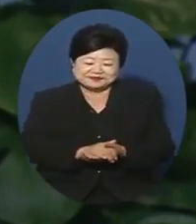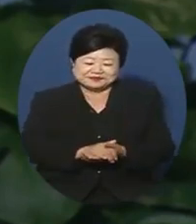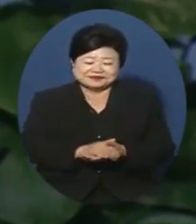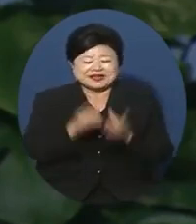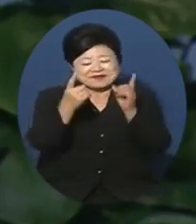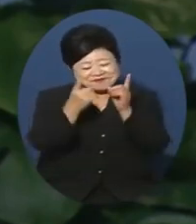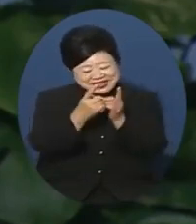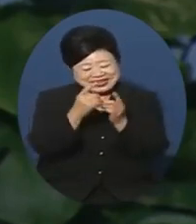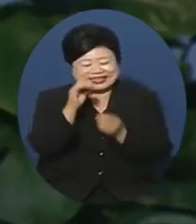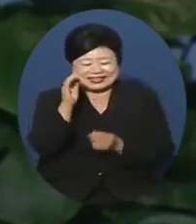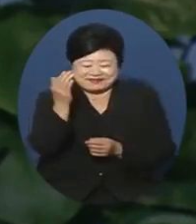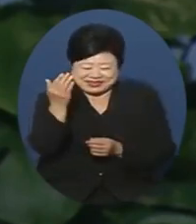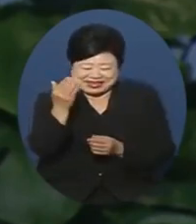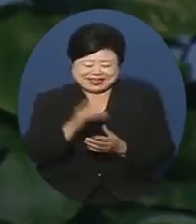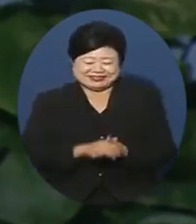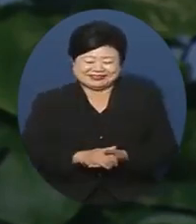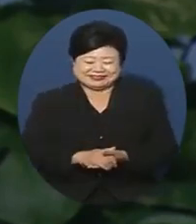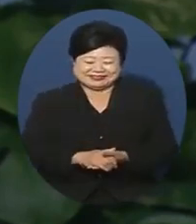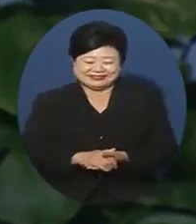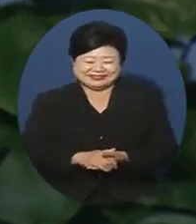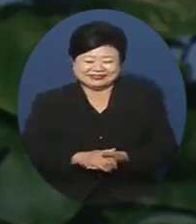하나님을 만나게 되는 거지.